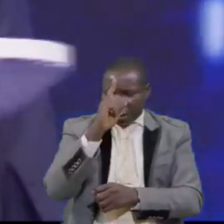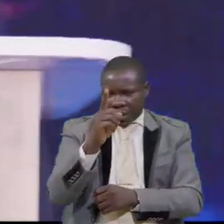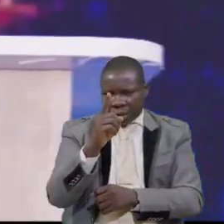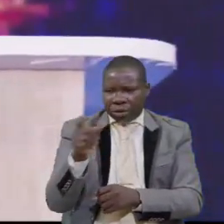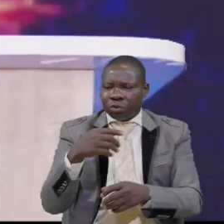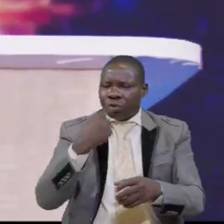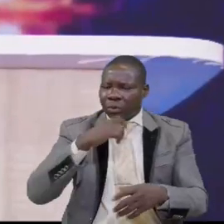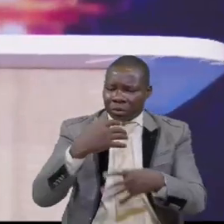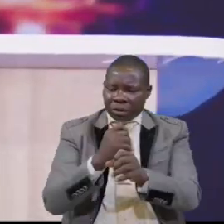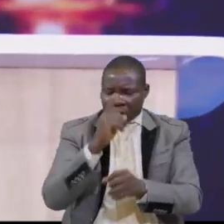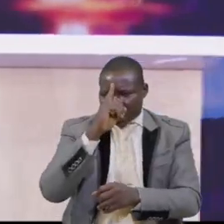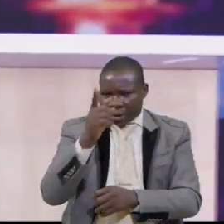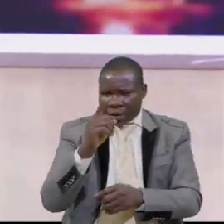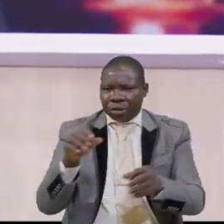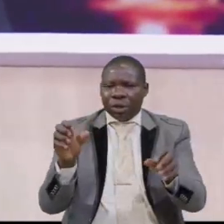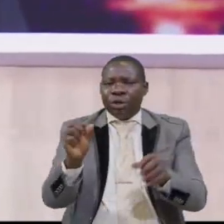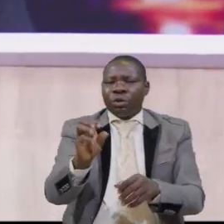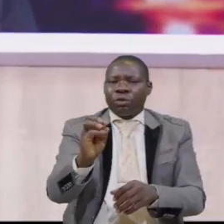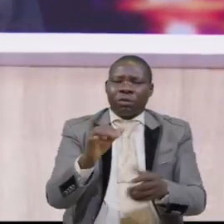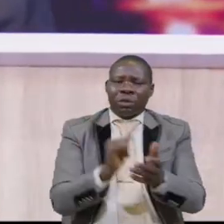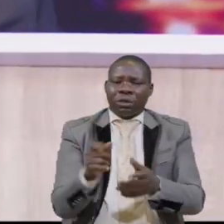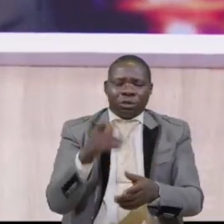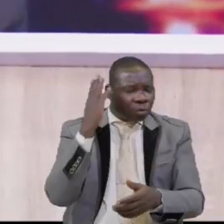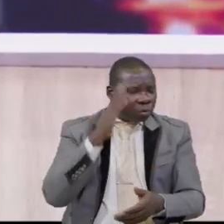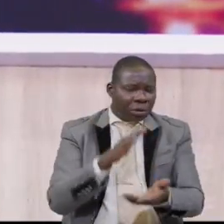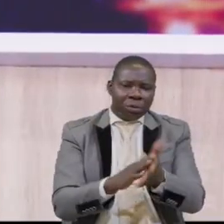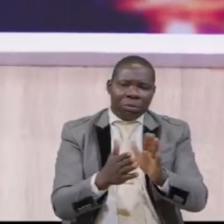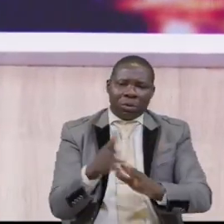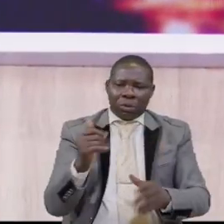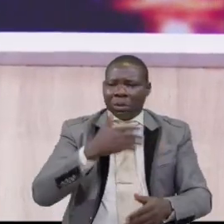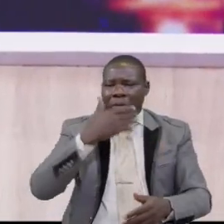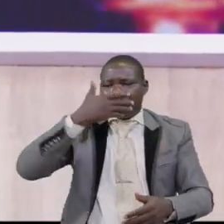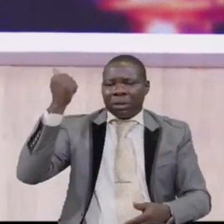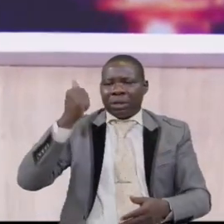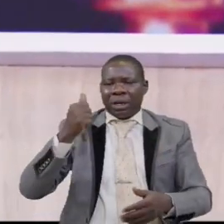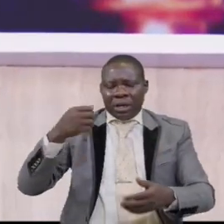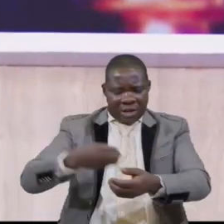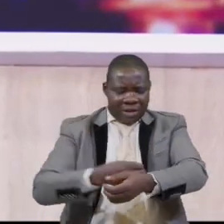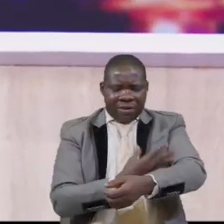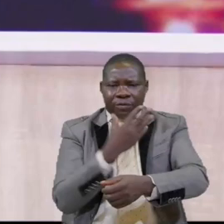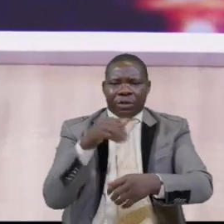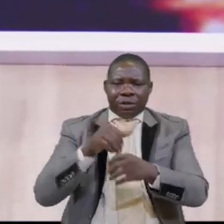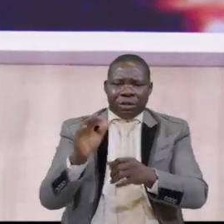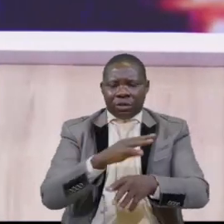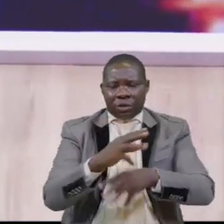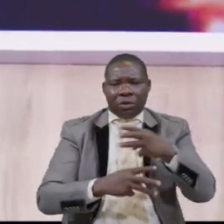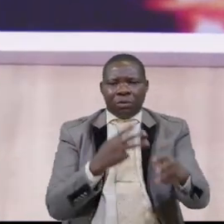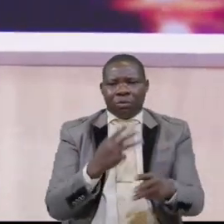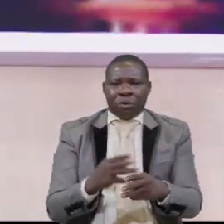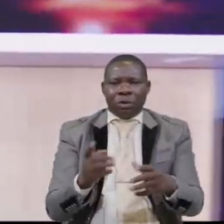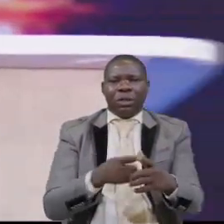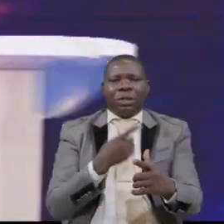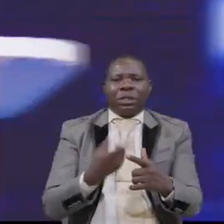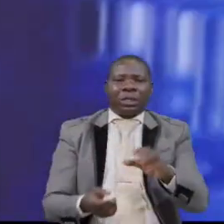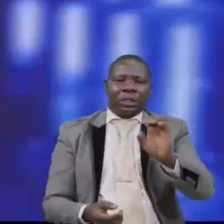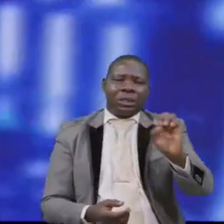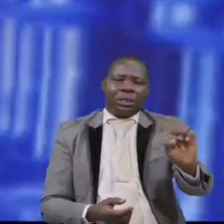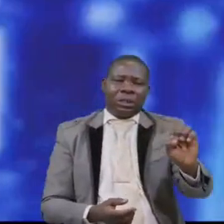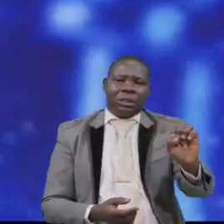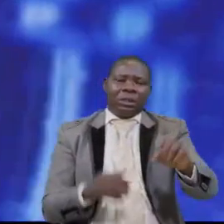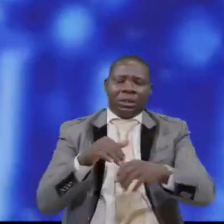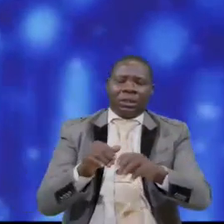d'initiative afin que tu deviennes un une meilleure influence dans ton monde ensuite le le